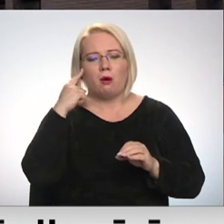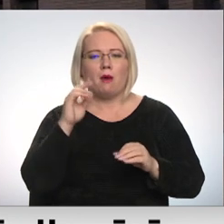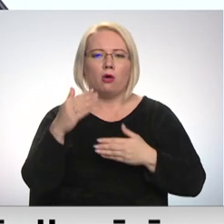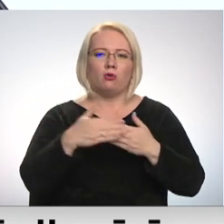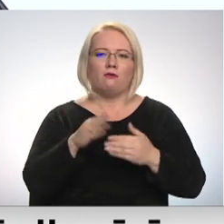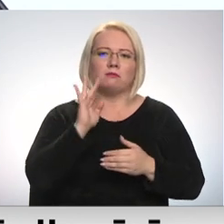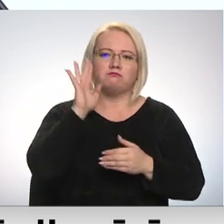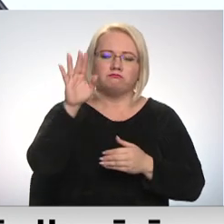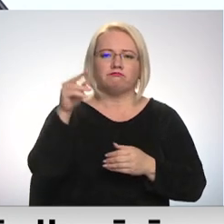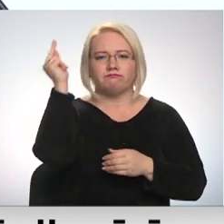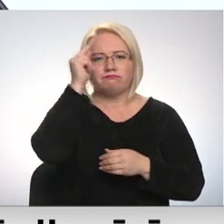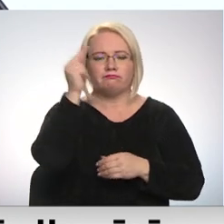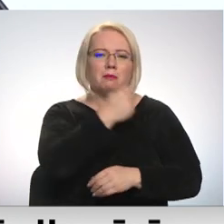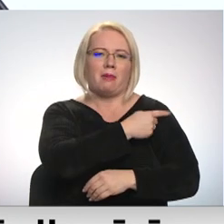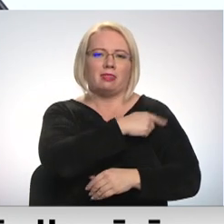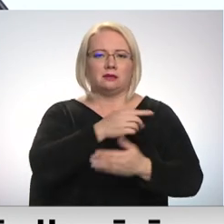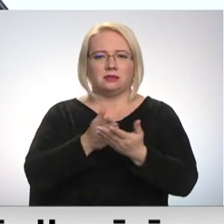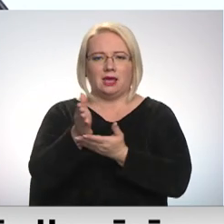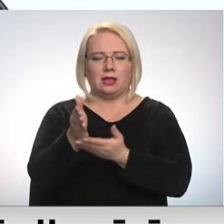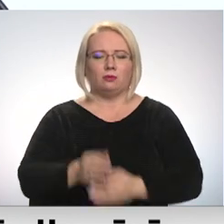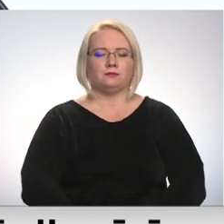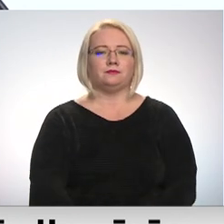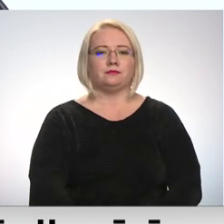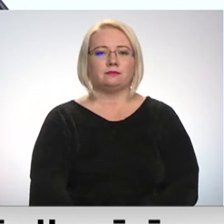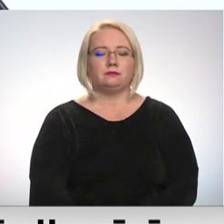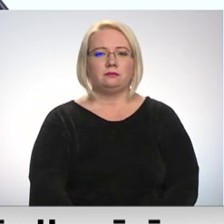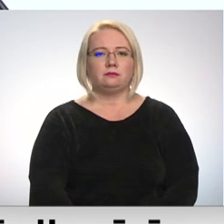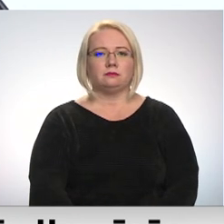mācīties medicīnu. Sanita Liepiņa, Terēze Matisone, TV9 Pakalni.